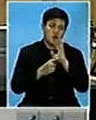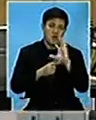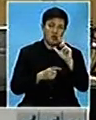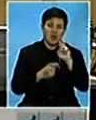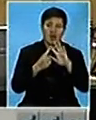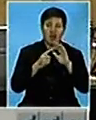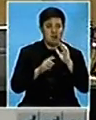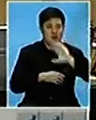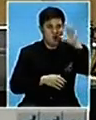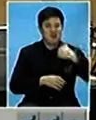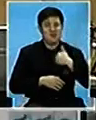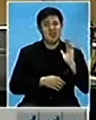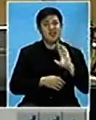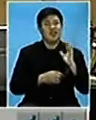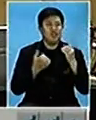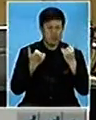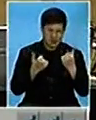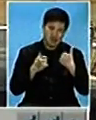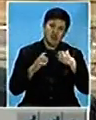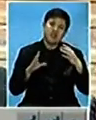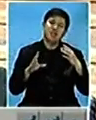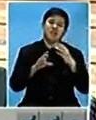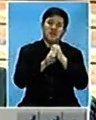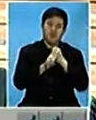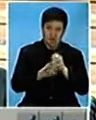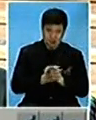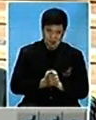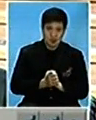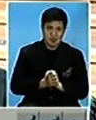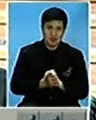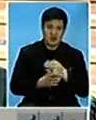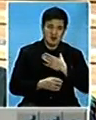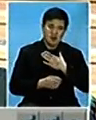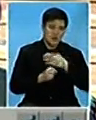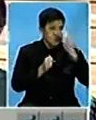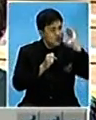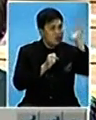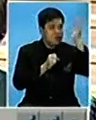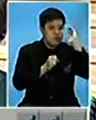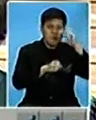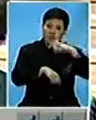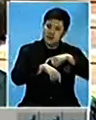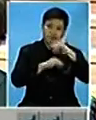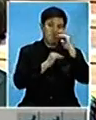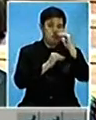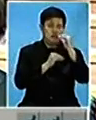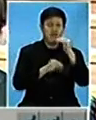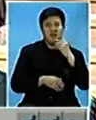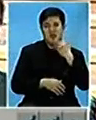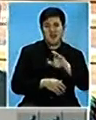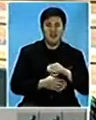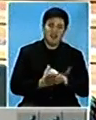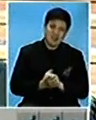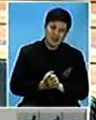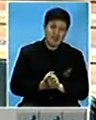ท้วงผมขอสรุปเลยก็ได้ท่านประธานครับเพราะผมอภิปรายทุกทีเวลาจำกัดตลอดเลยฮะท่านประธาน